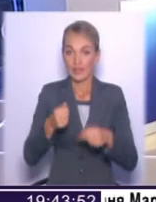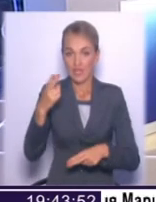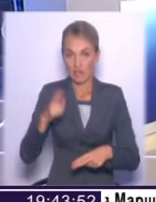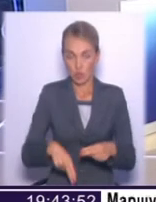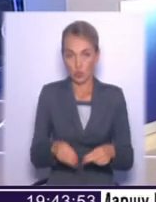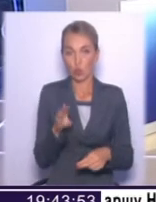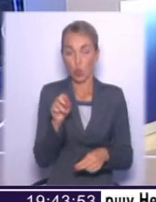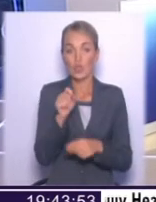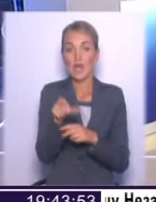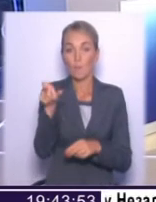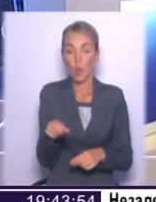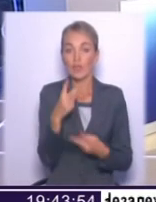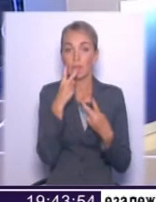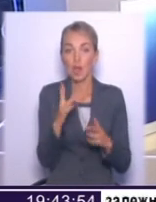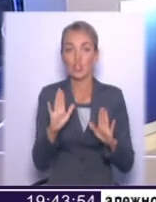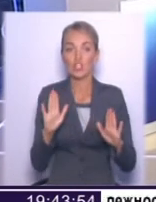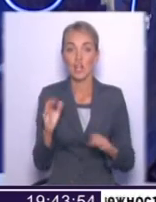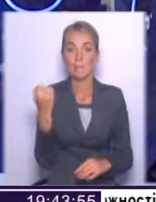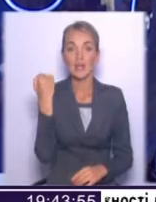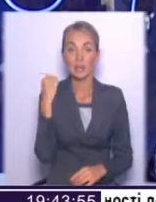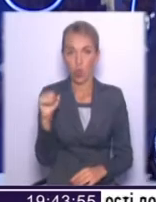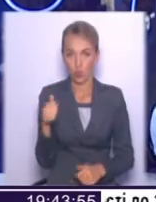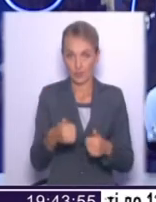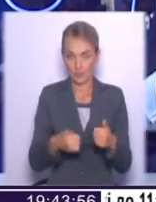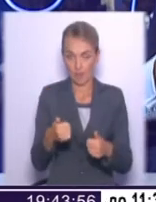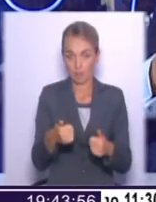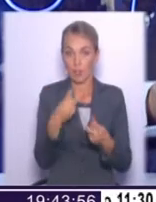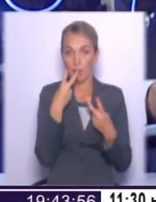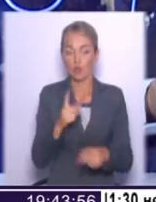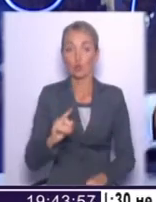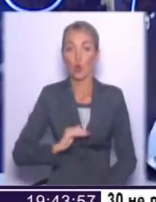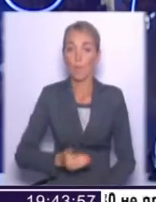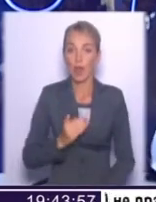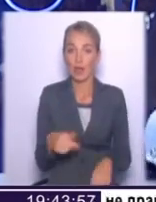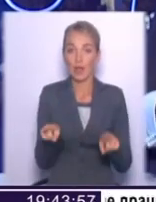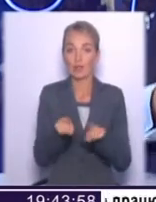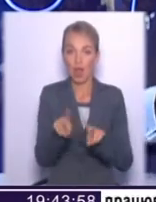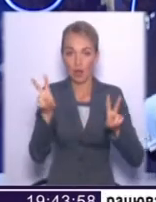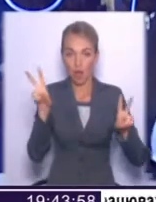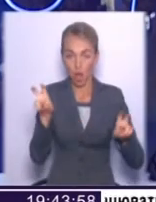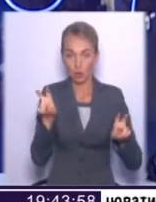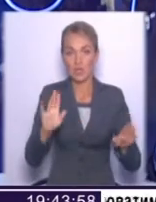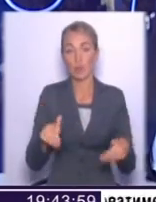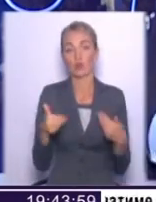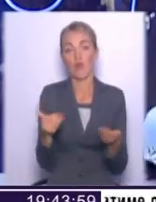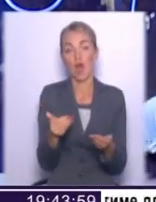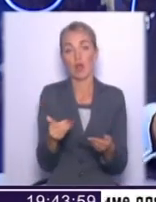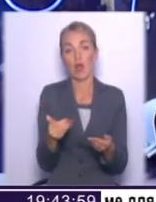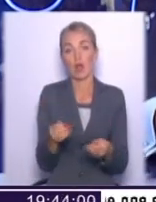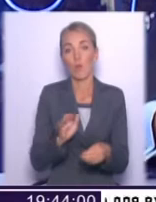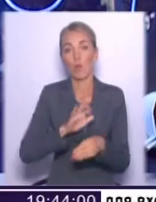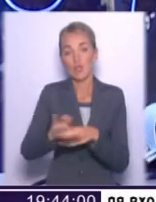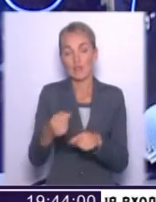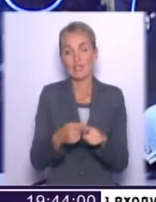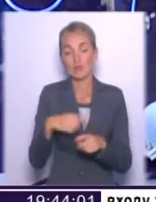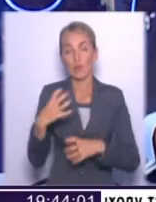завершується, то замовник бачить лише переможця. Він бачить, що компанія така-то запропонувала поставити йому ці помідори